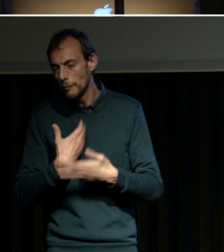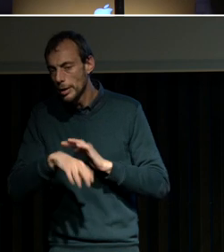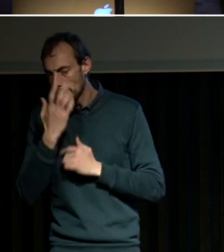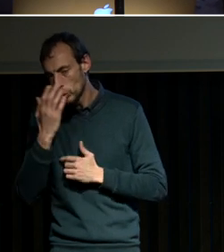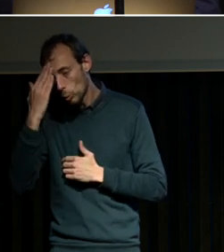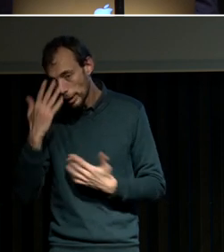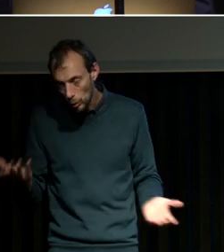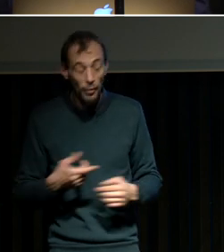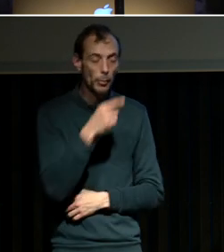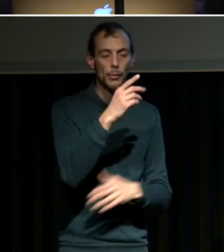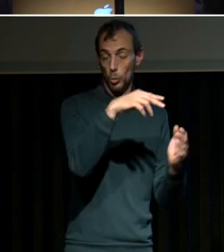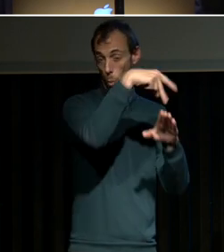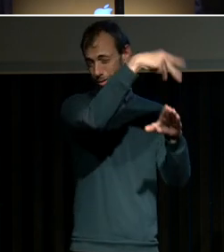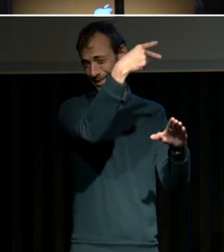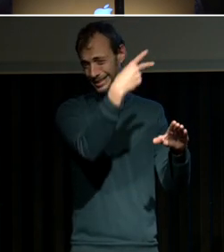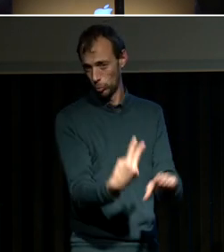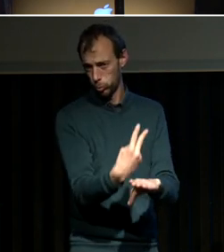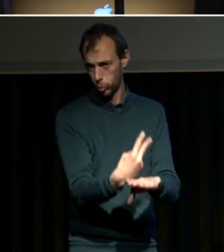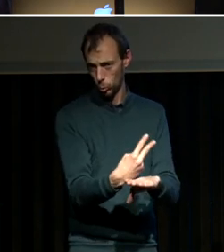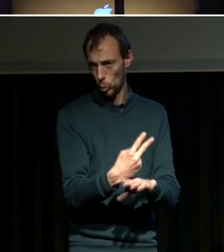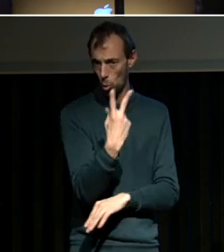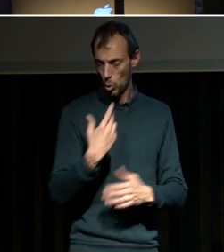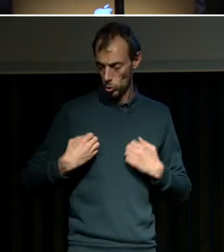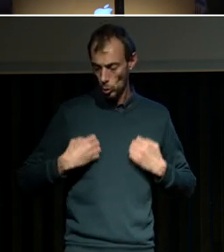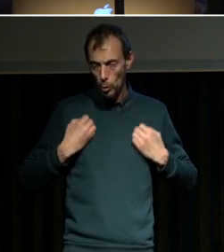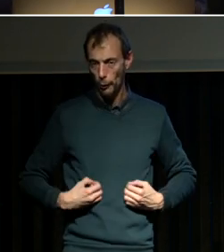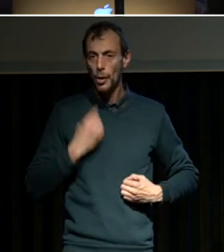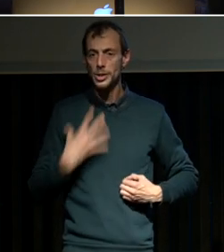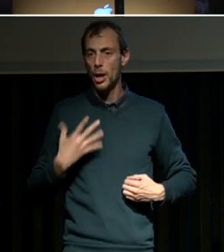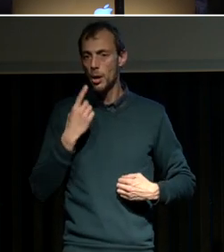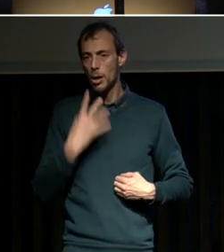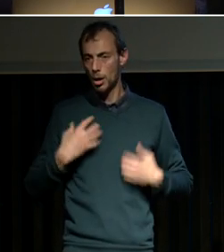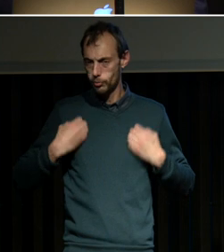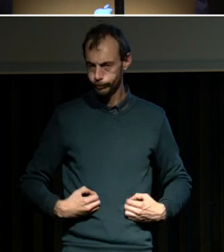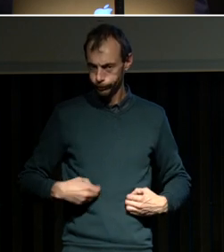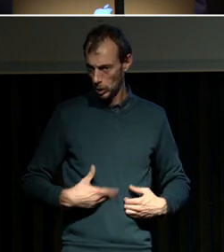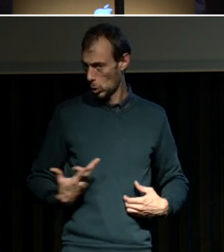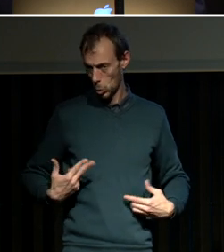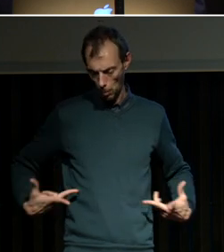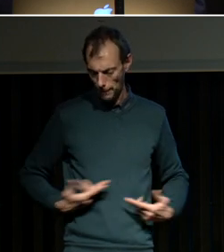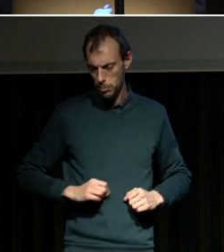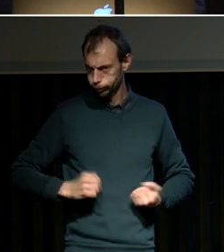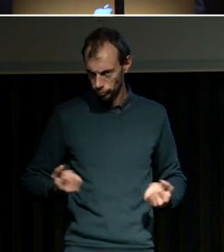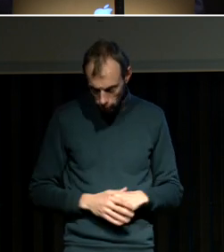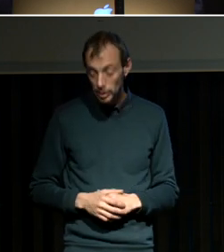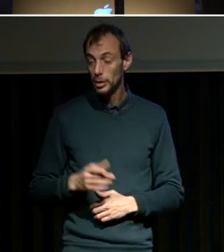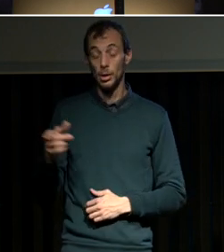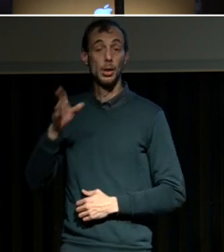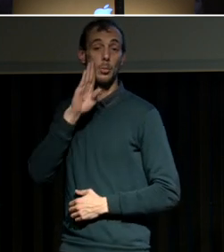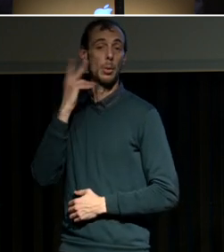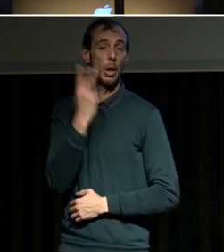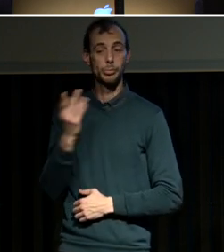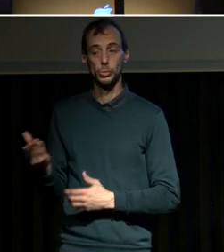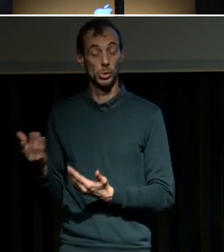deux artères rénales. Il s'est retrouvé anurique, donc il a fallu le greffer. Donc, sa maman a donné un rein. La greffe a marché pendant 15